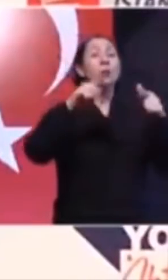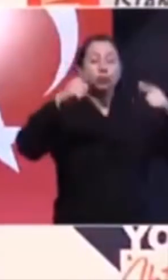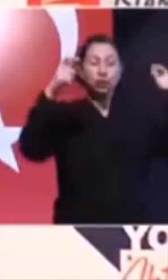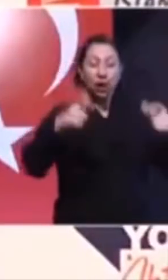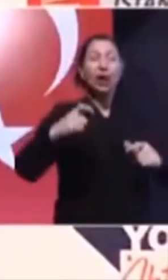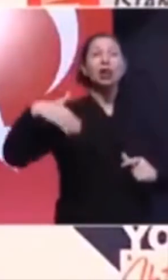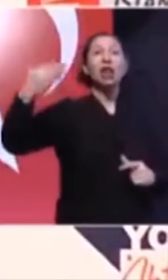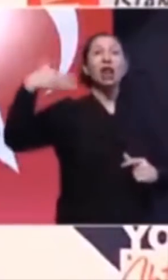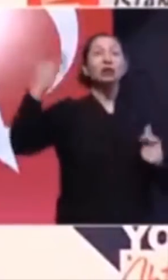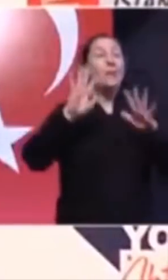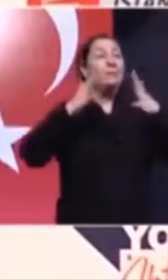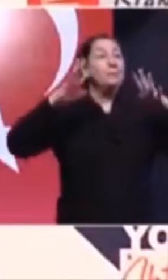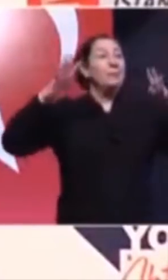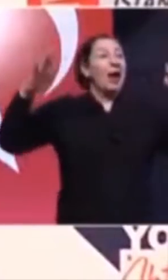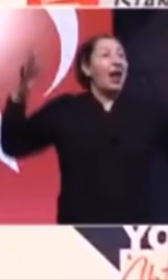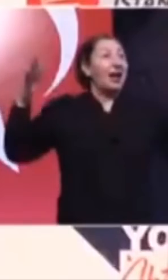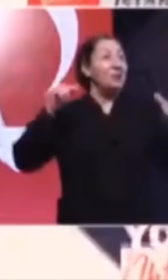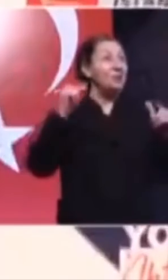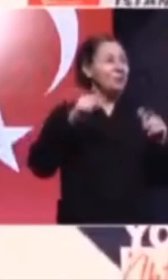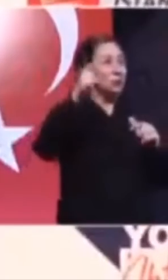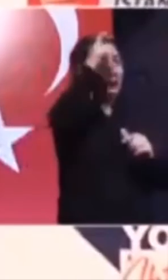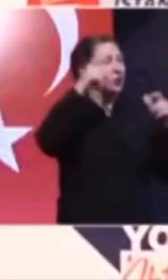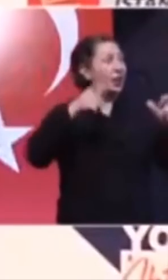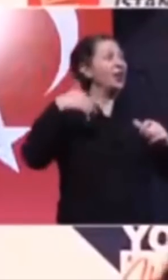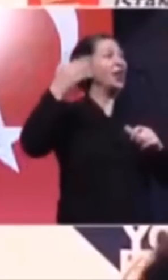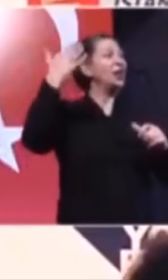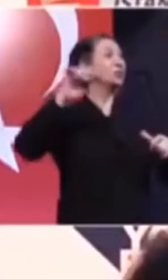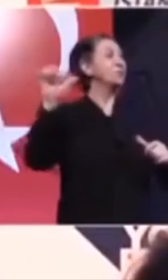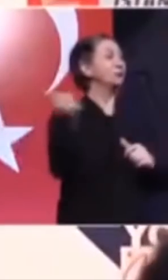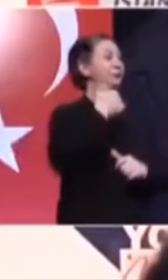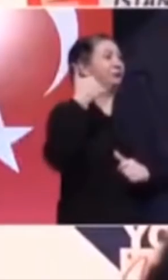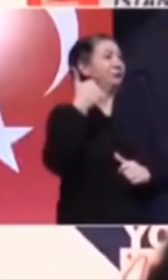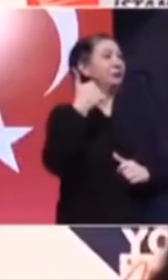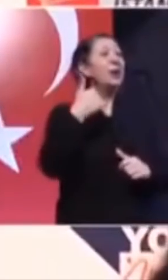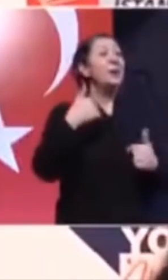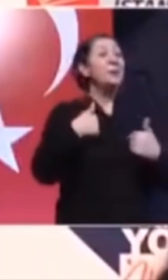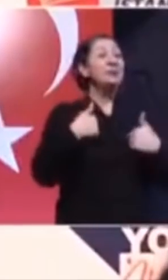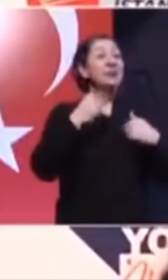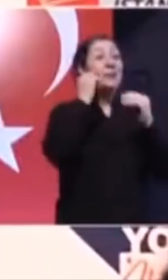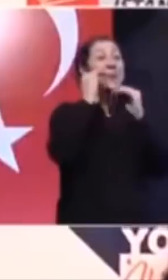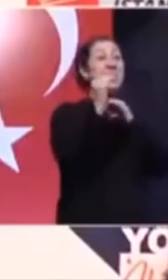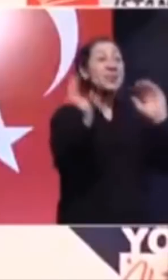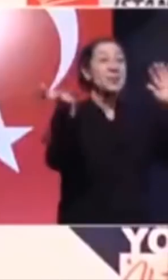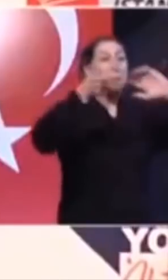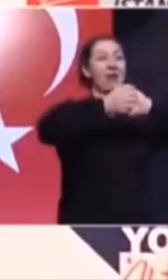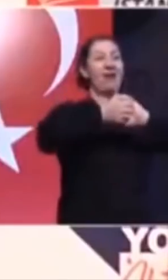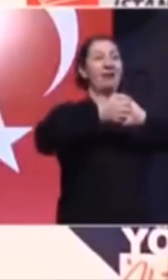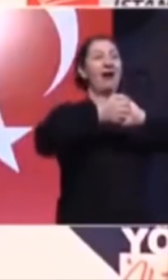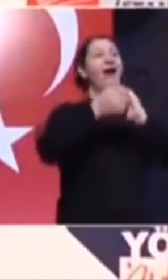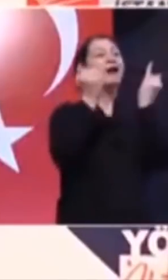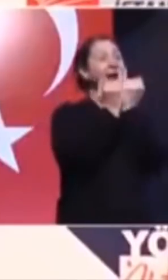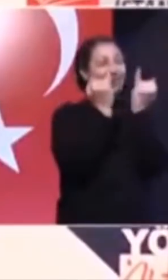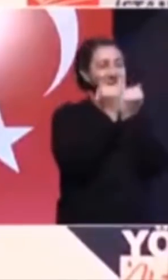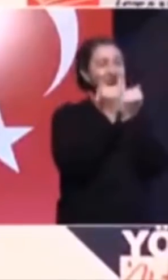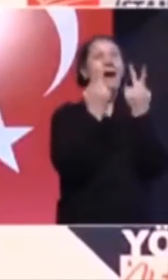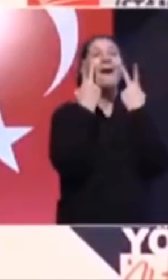şehrin geleceği parlak. Bu ülkenin geleceği parlak. Biz milletin bir arada kardeşçe